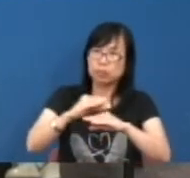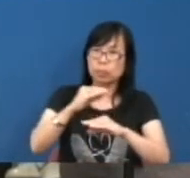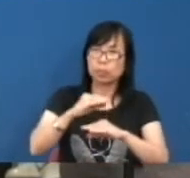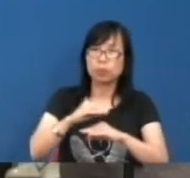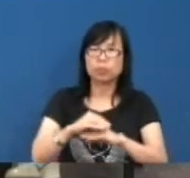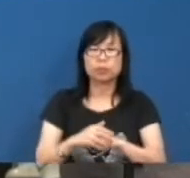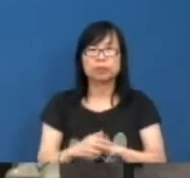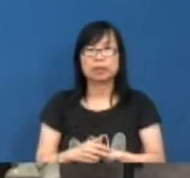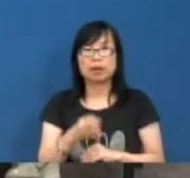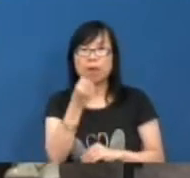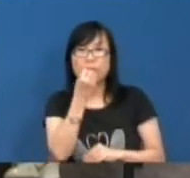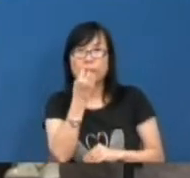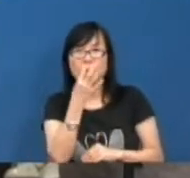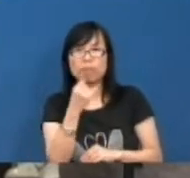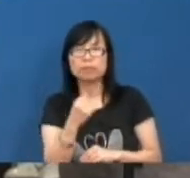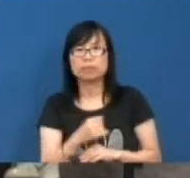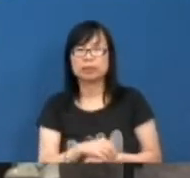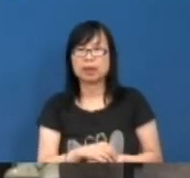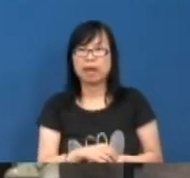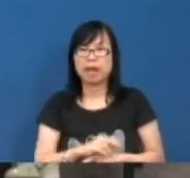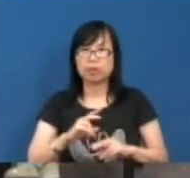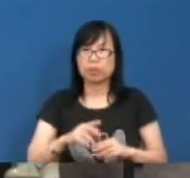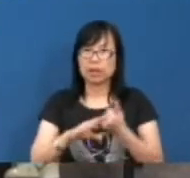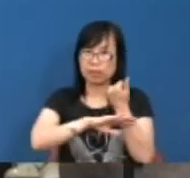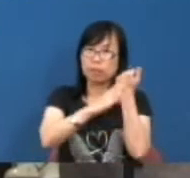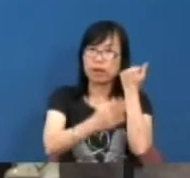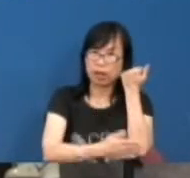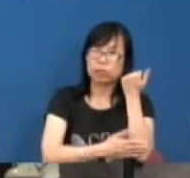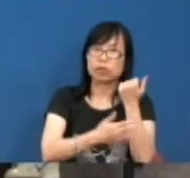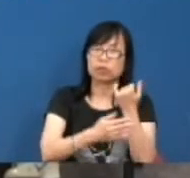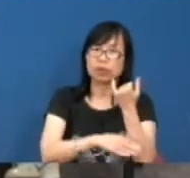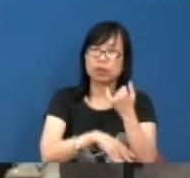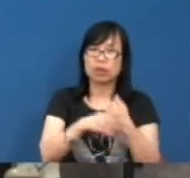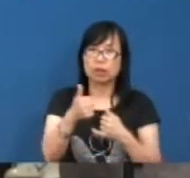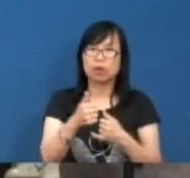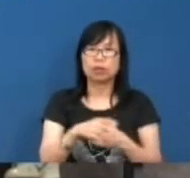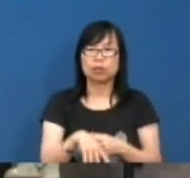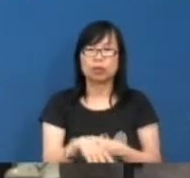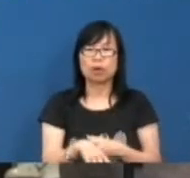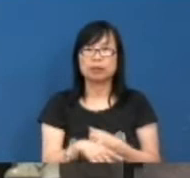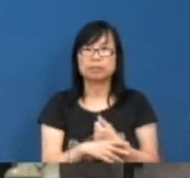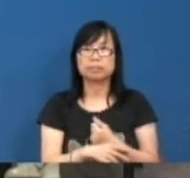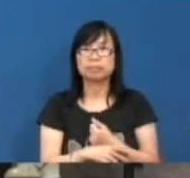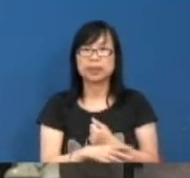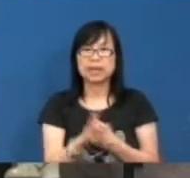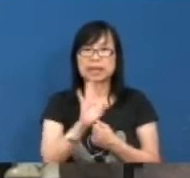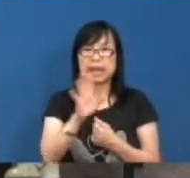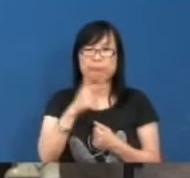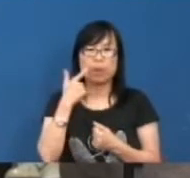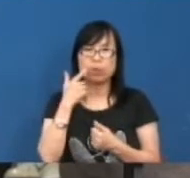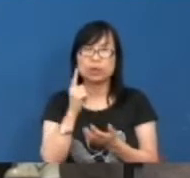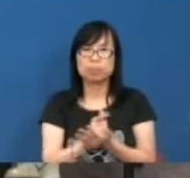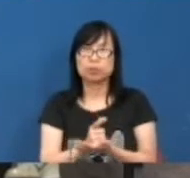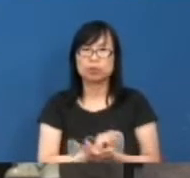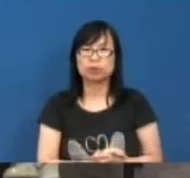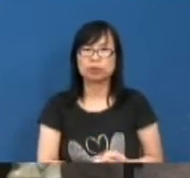哋香港幸好啦，都有法治社區啦。咁對於縮貪倡廉，就而家就唔係話咁嚴重嘅。即係